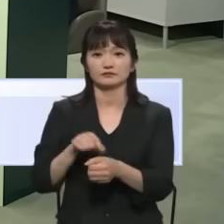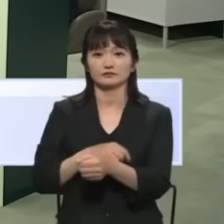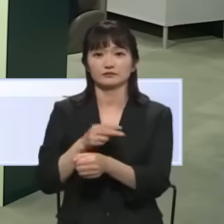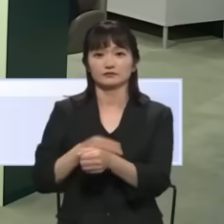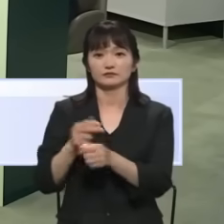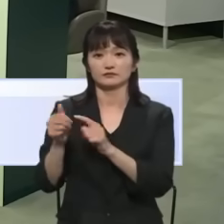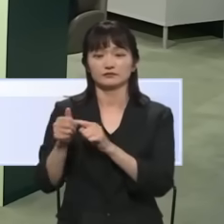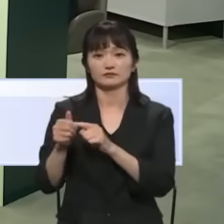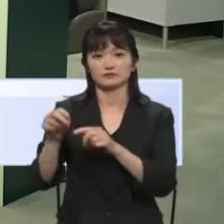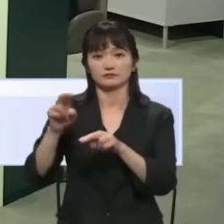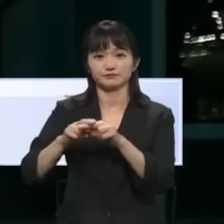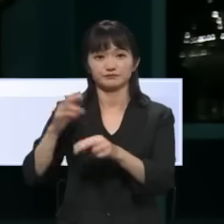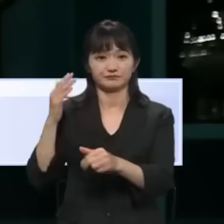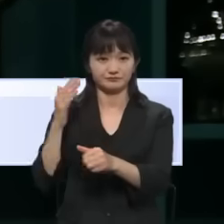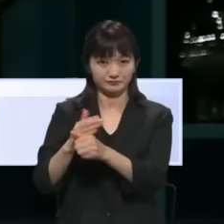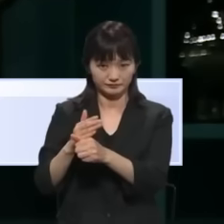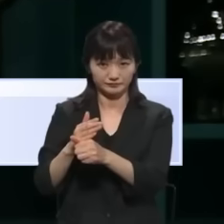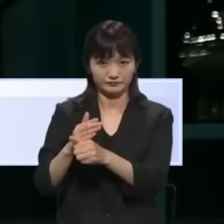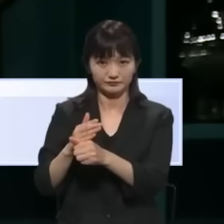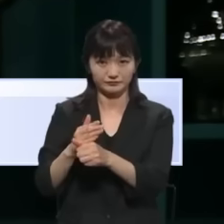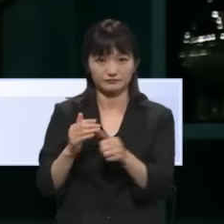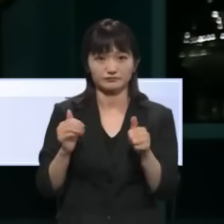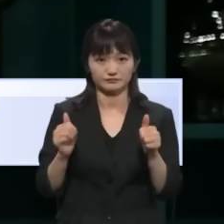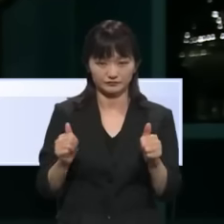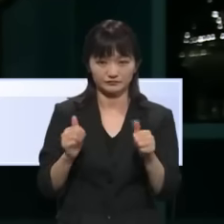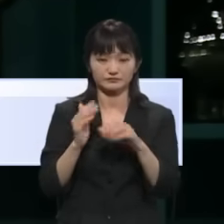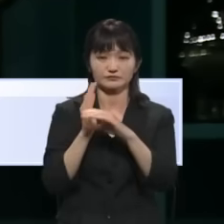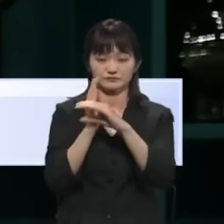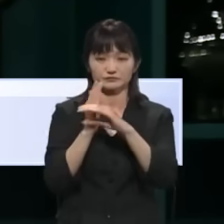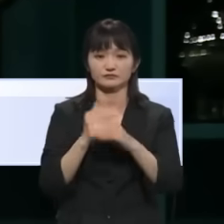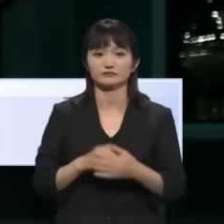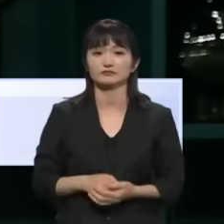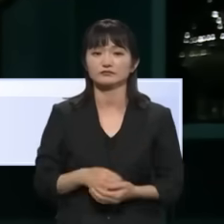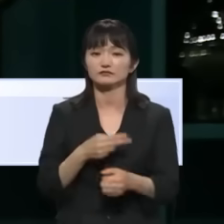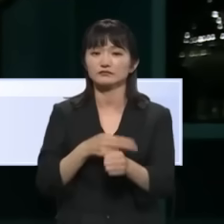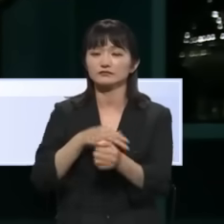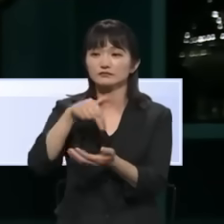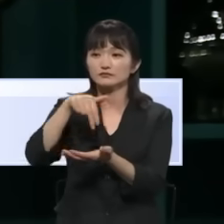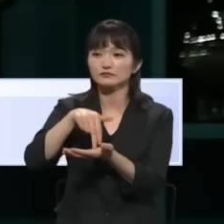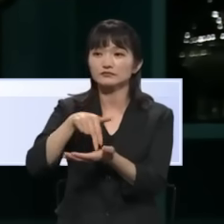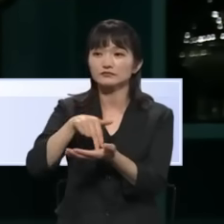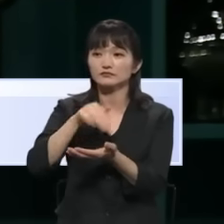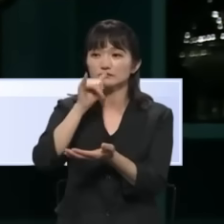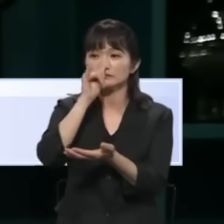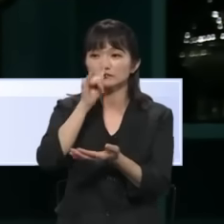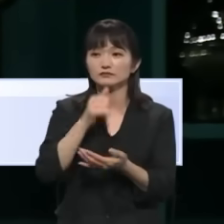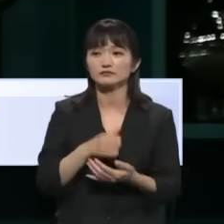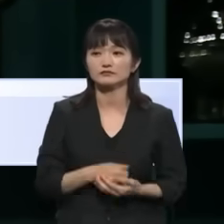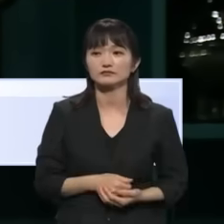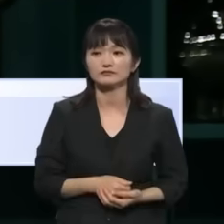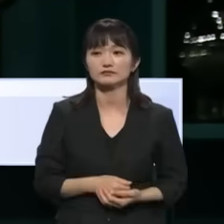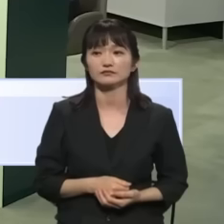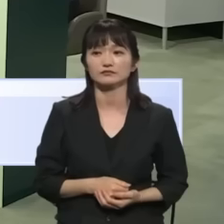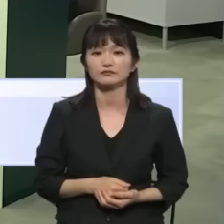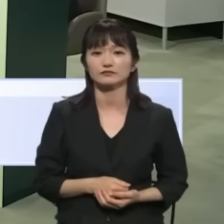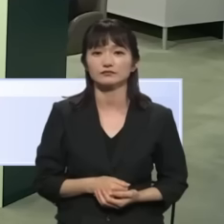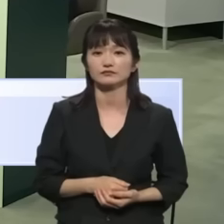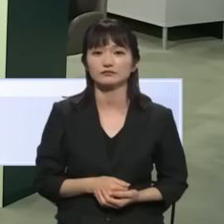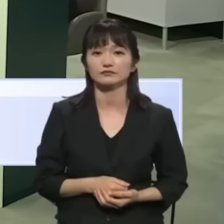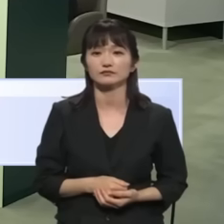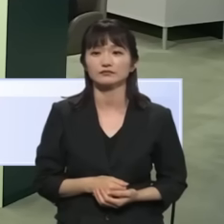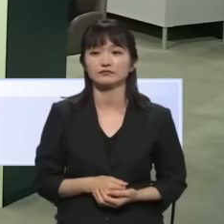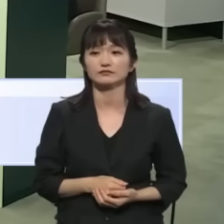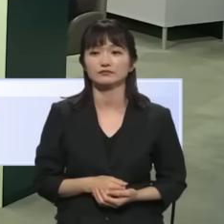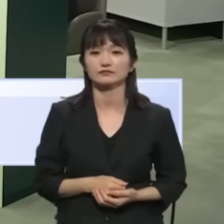교사가 지금 직위 해제가 된 상태로 재판을 받고 있다고 합니다 교사의 입장도 있을 것 같아요 그 교사의 이제